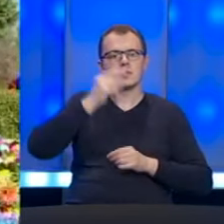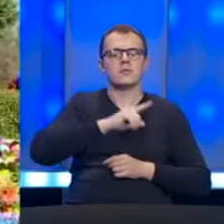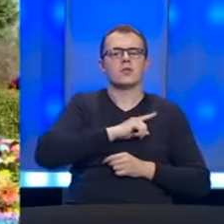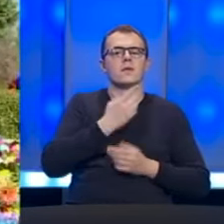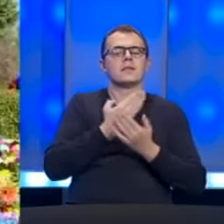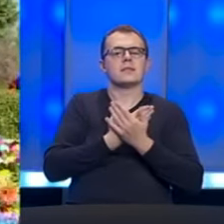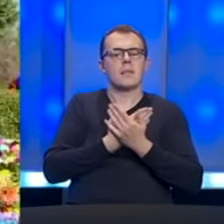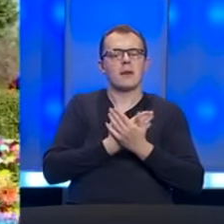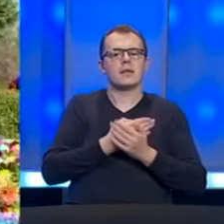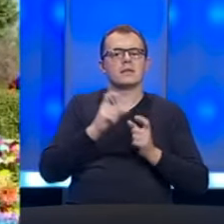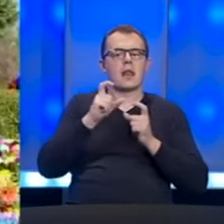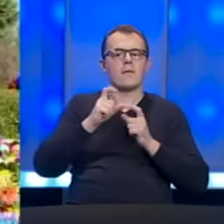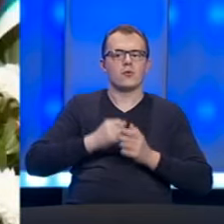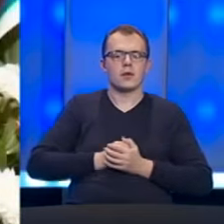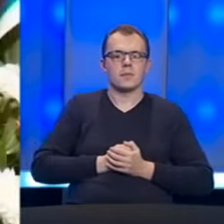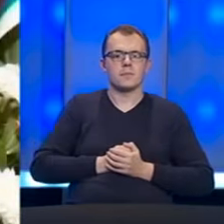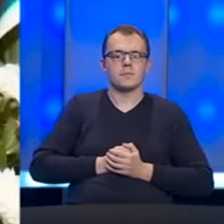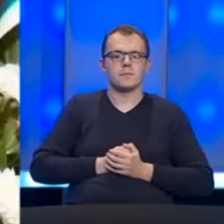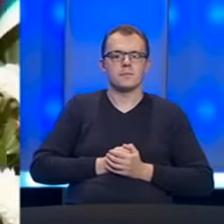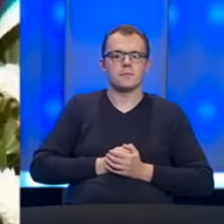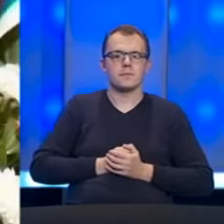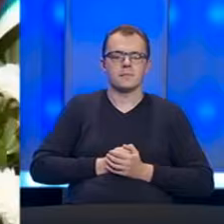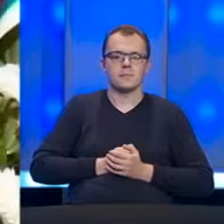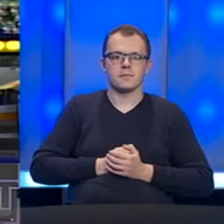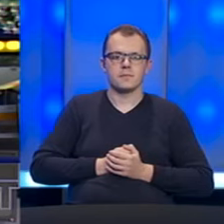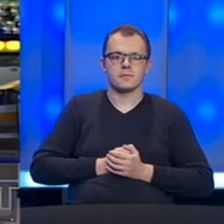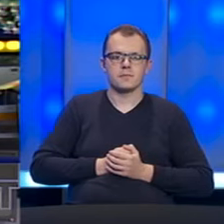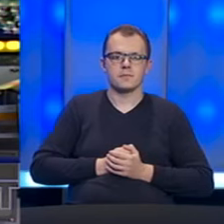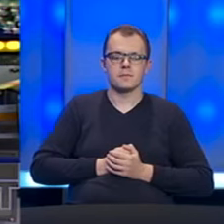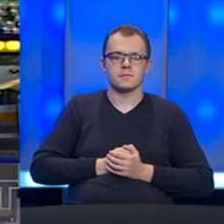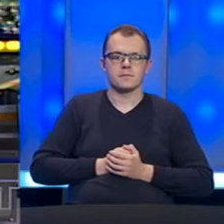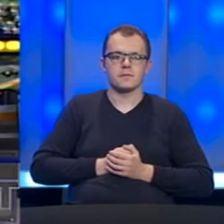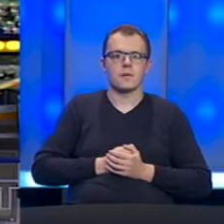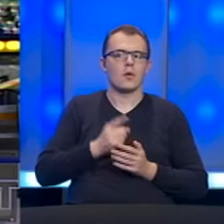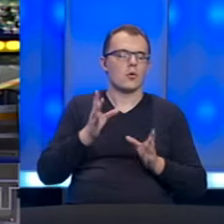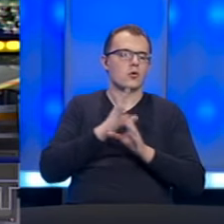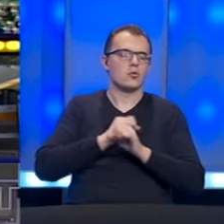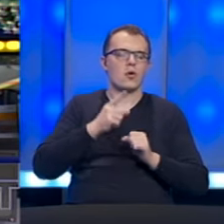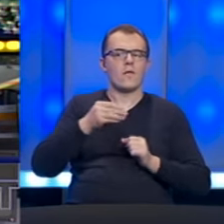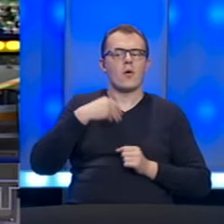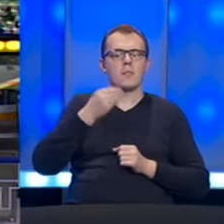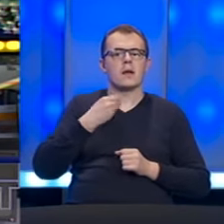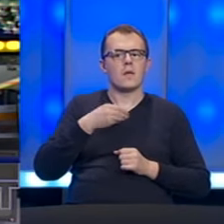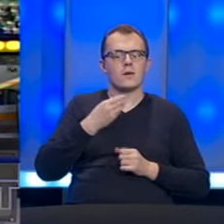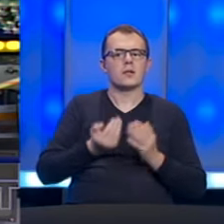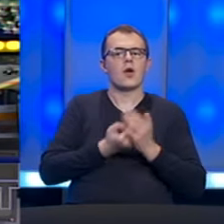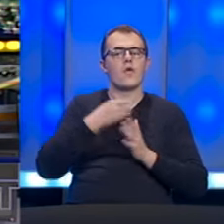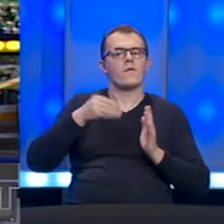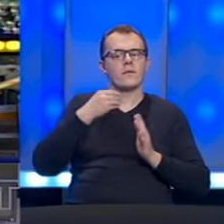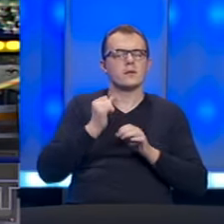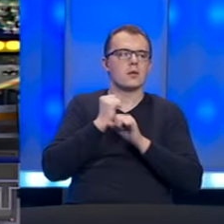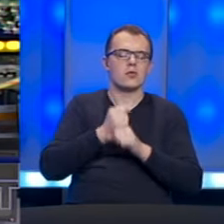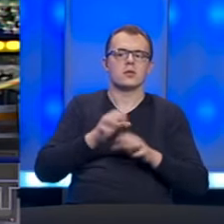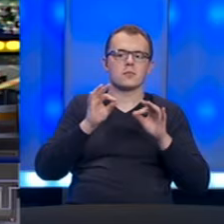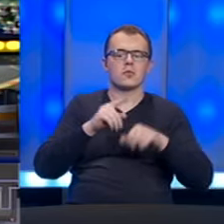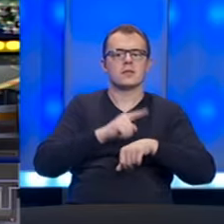iz zapadne Slavonije. Toliko u ovom pregledu vijesti. Nove vijesti donosimo vam u